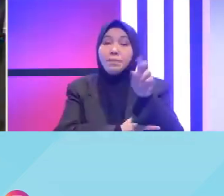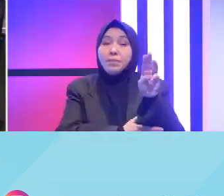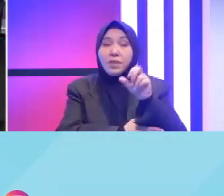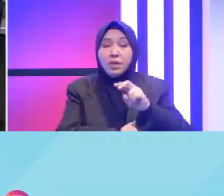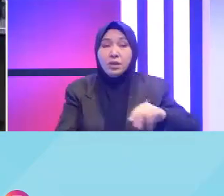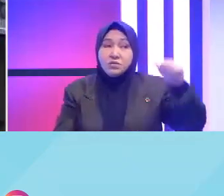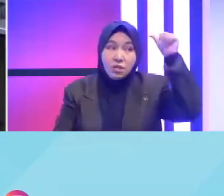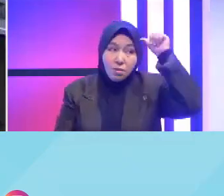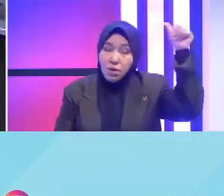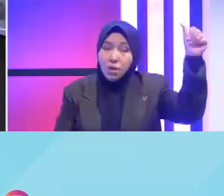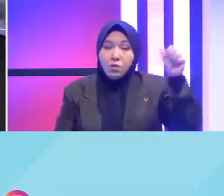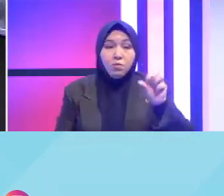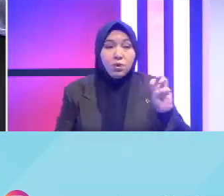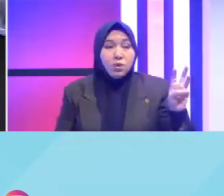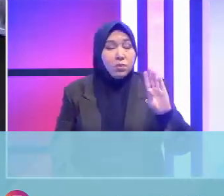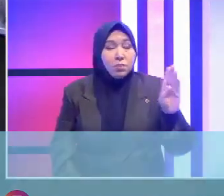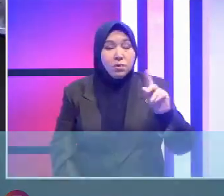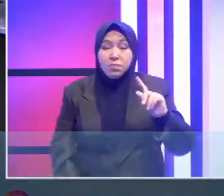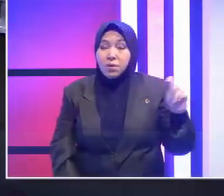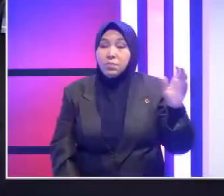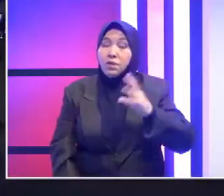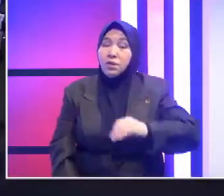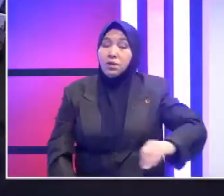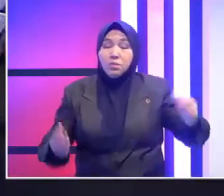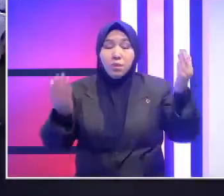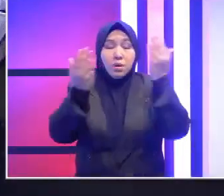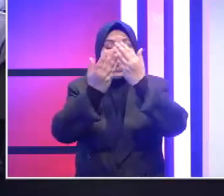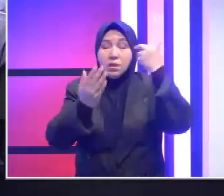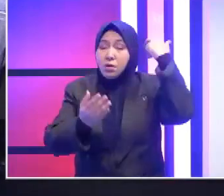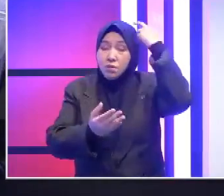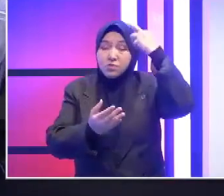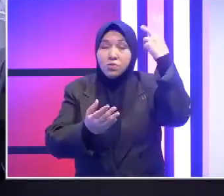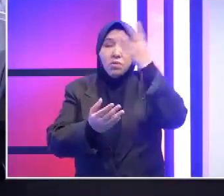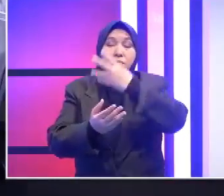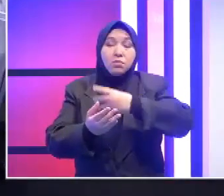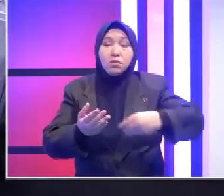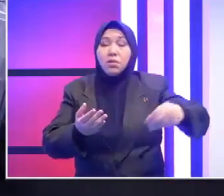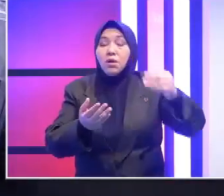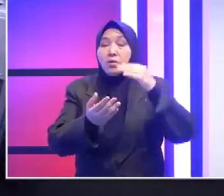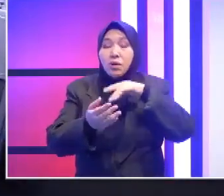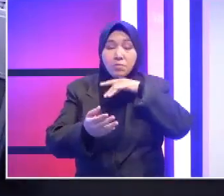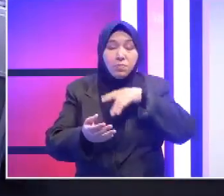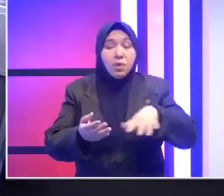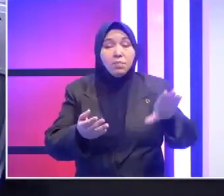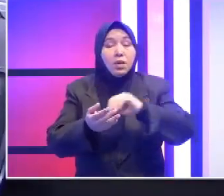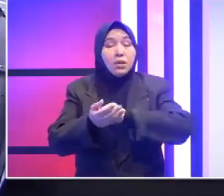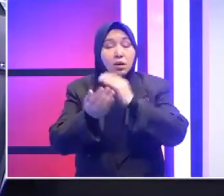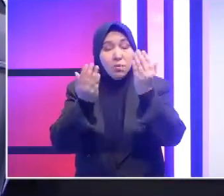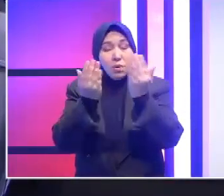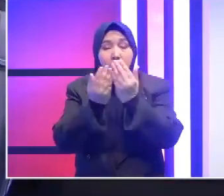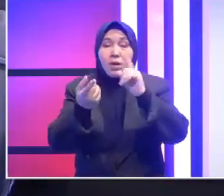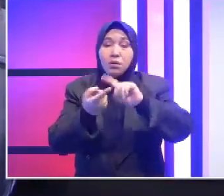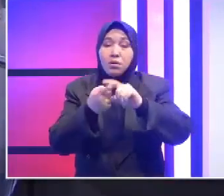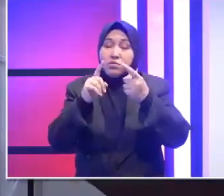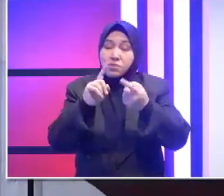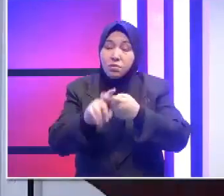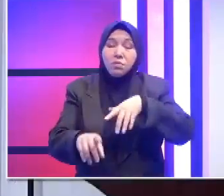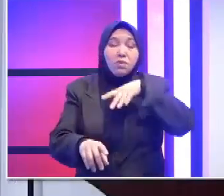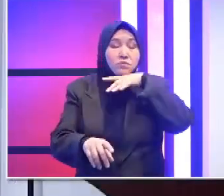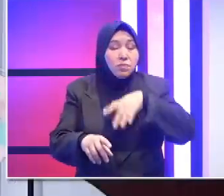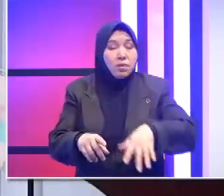sangat alhamdulillah wa shalaatu wa salaamu ala rosulillah wa ala ali Muhammad bin Abdullah Rasulullah